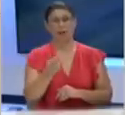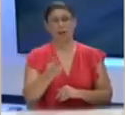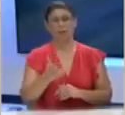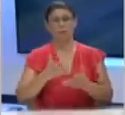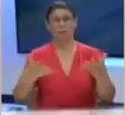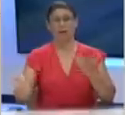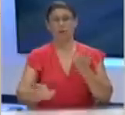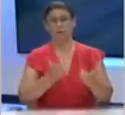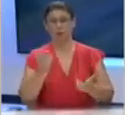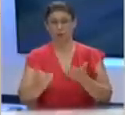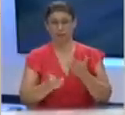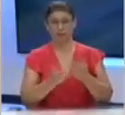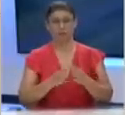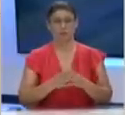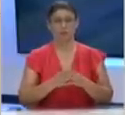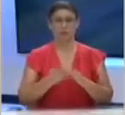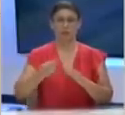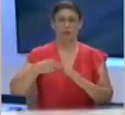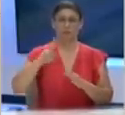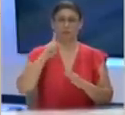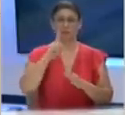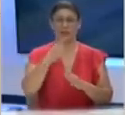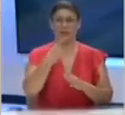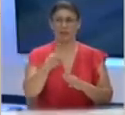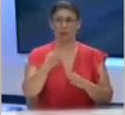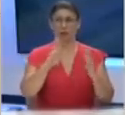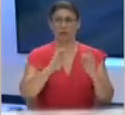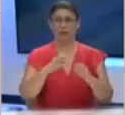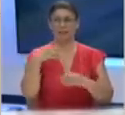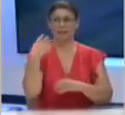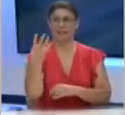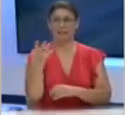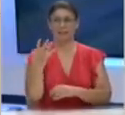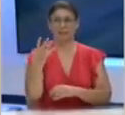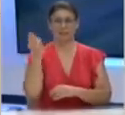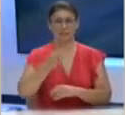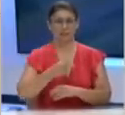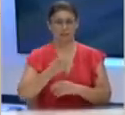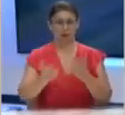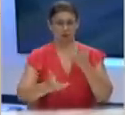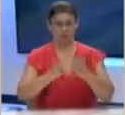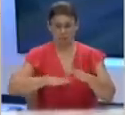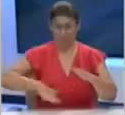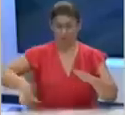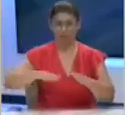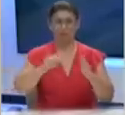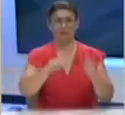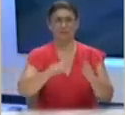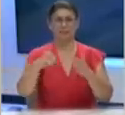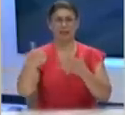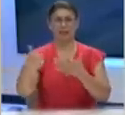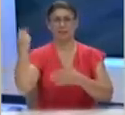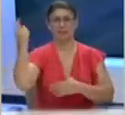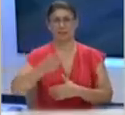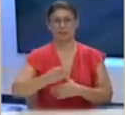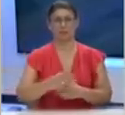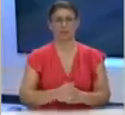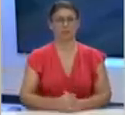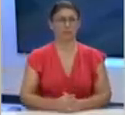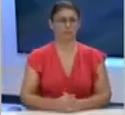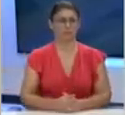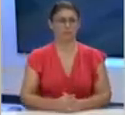μεγάλων πυρκαγιών αυξήθηκε κατά 194%, αλλά οι καμένες εκτάσεις κατά 66%.